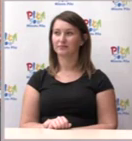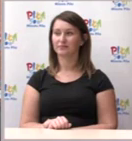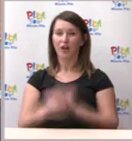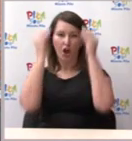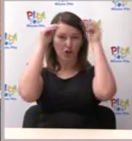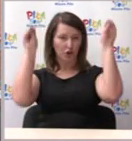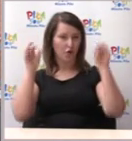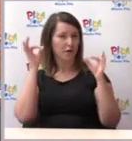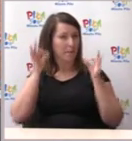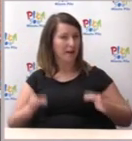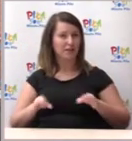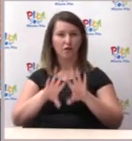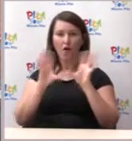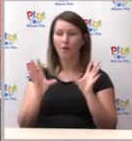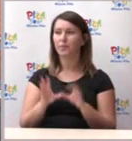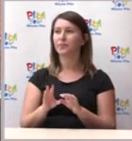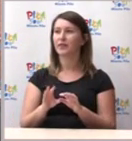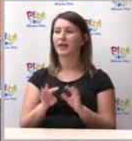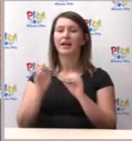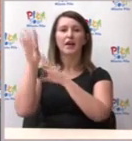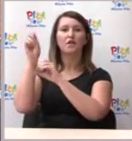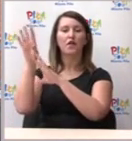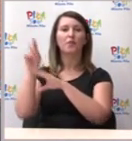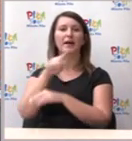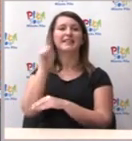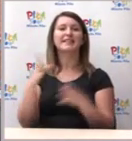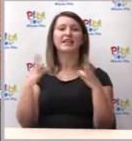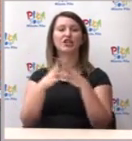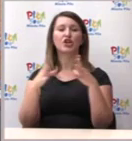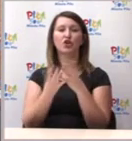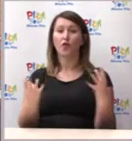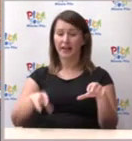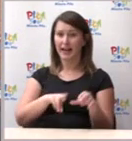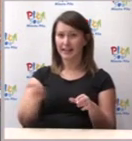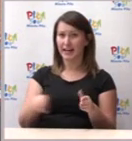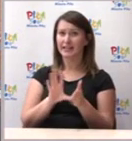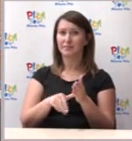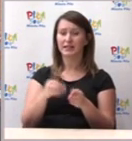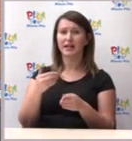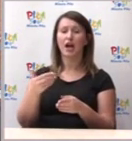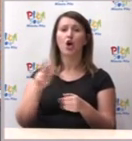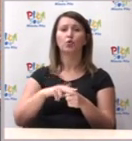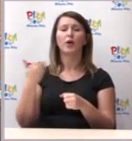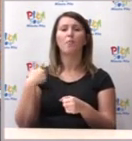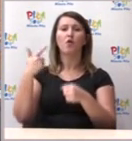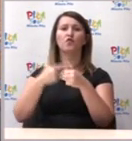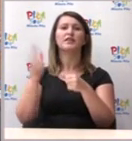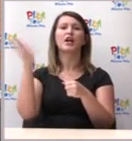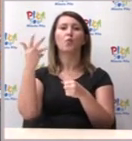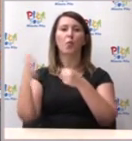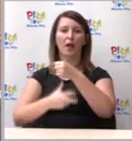Szanowni Państwo, Wysoka Rado, informacja w sprawie protokołu z 10. sesji Rady Miasta Piły, która odbyła się 25